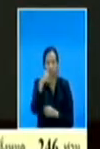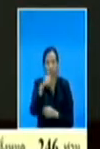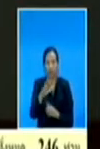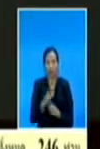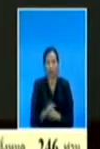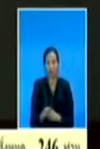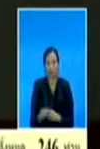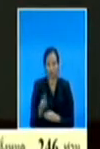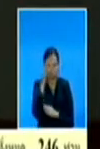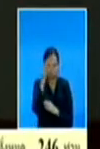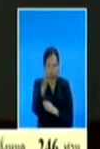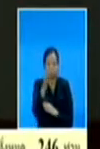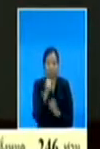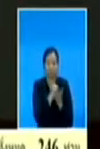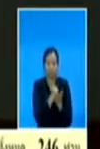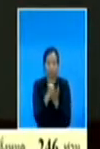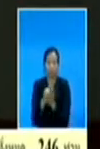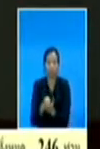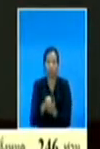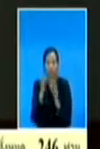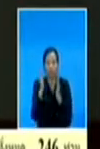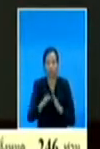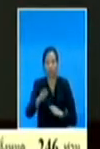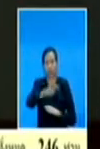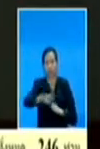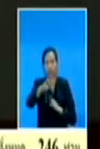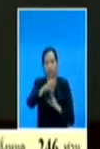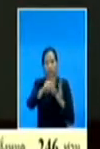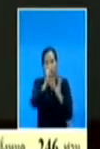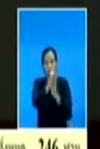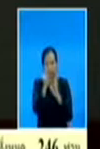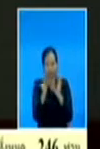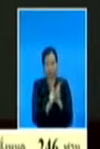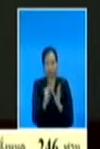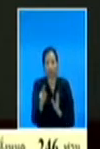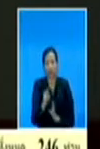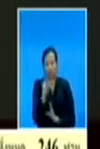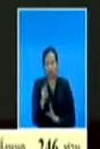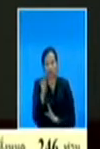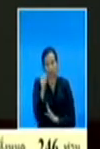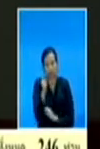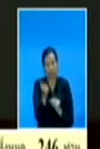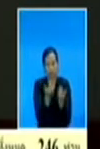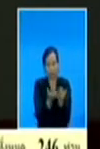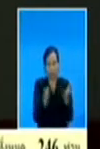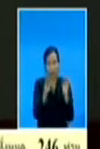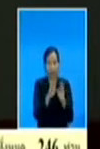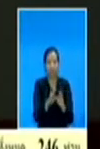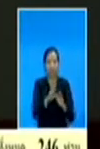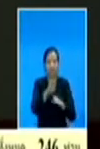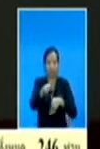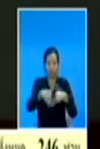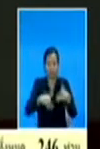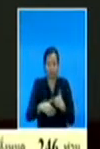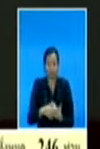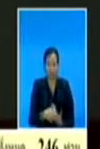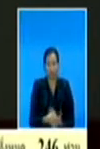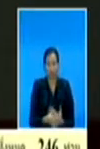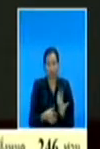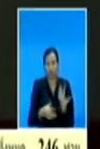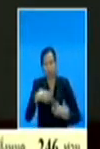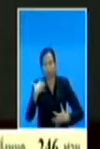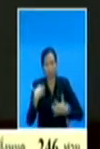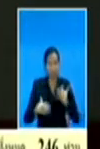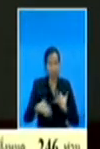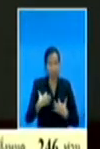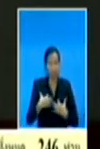ชิกแล้วมั้งคะ อ ัน น ี ้ก็นายกกำลังสดๆเลยนะกำลังสดๆอยู่ตอนนี ้เดือดร้อนเขาก็โวยวายอยู่อย่างเงี้ยนะแต่เราก็ต้อง